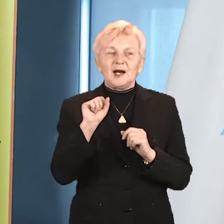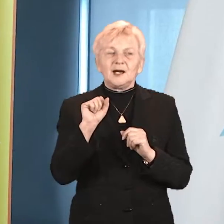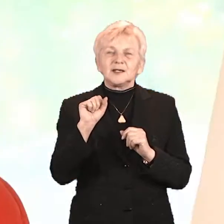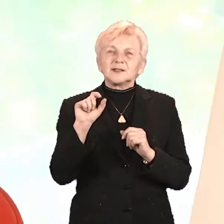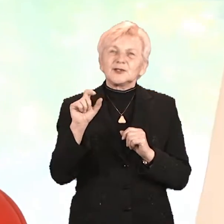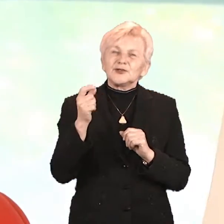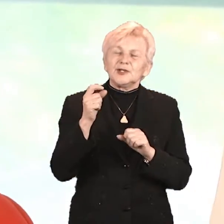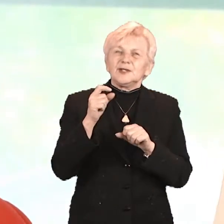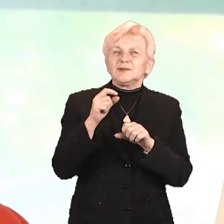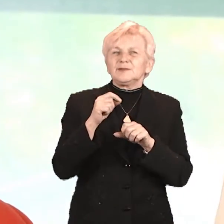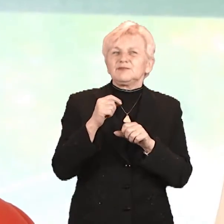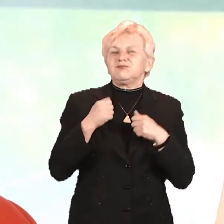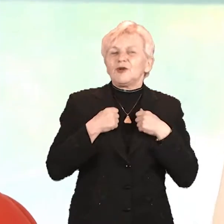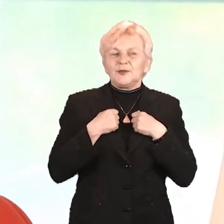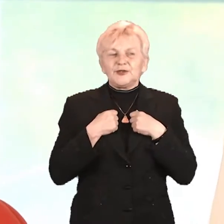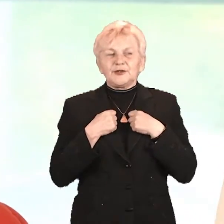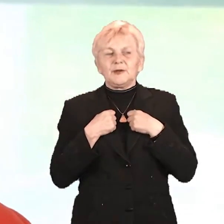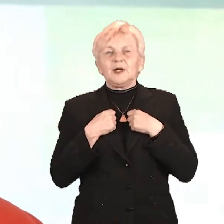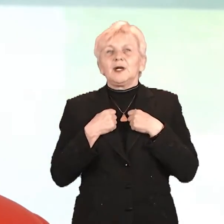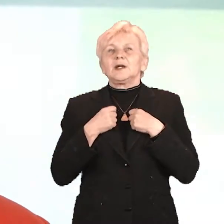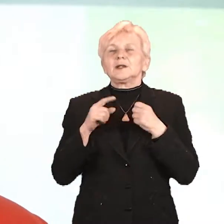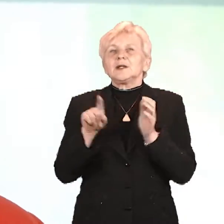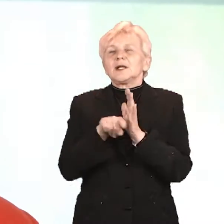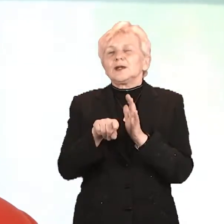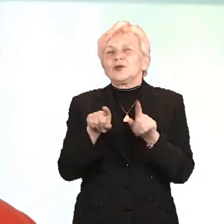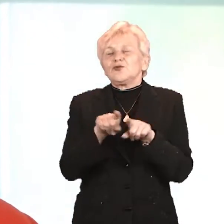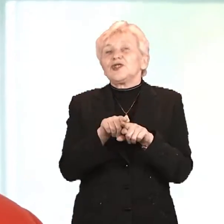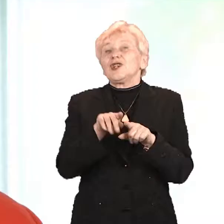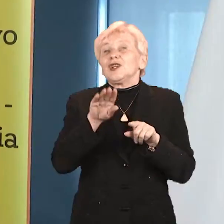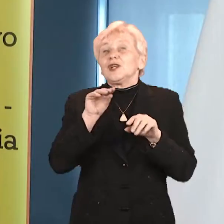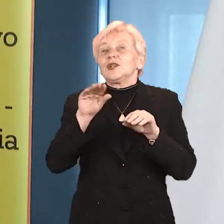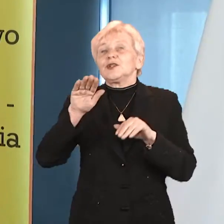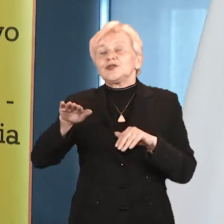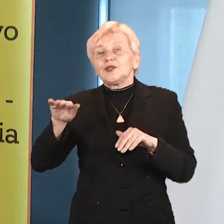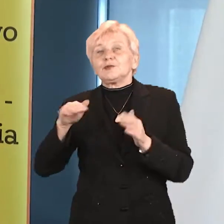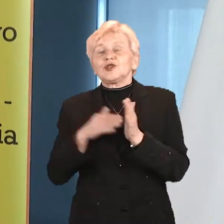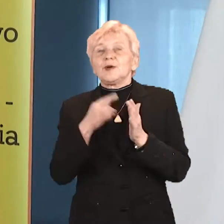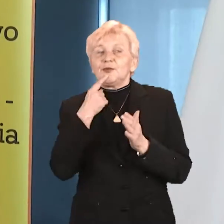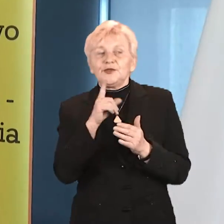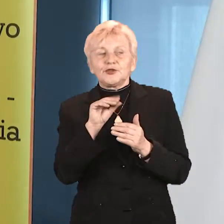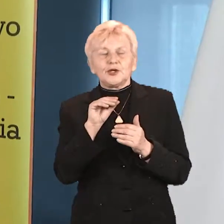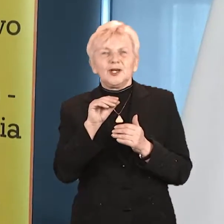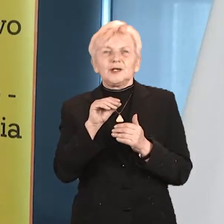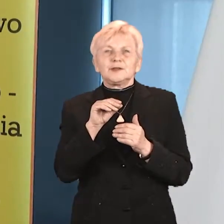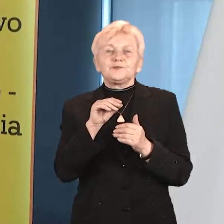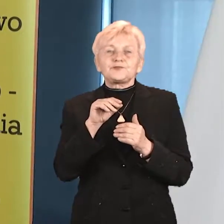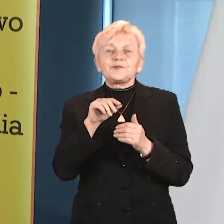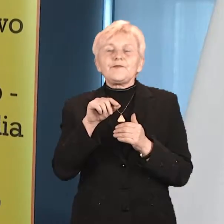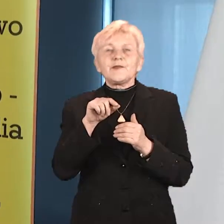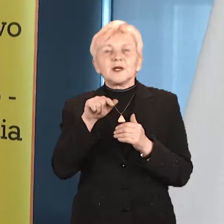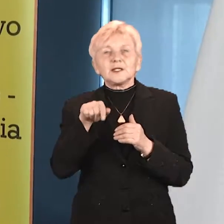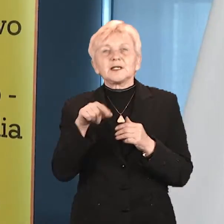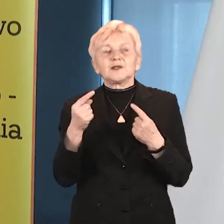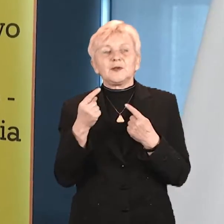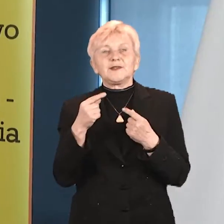jest nieprawda. Niemniej jednak w naszych szkoleniach dajemy im przesłanie. Lepiej zrób jeden krok do przodu, niż